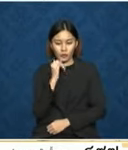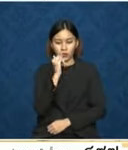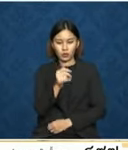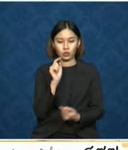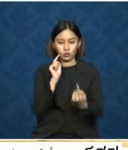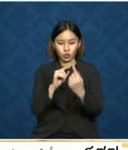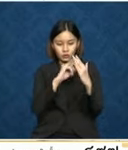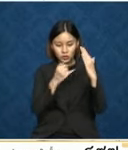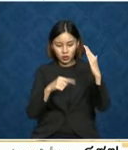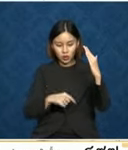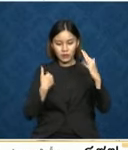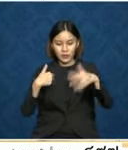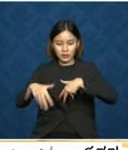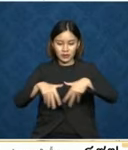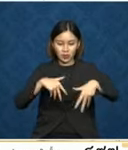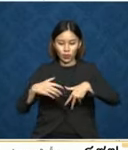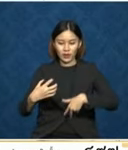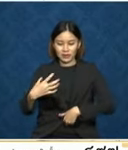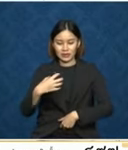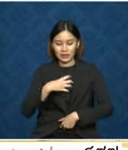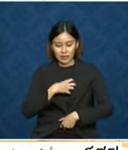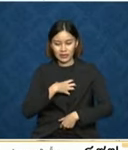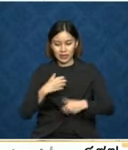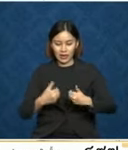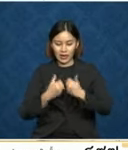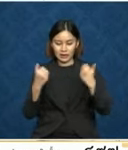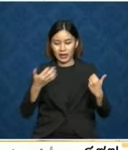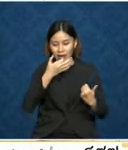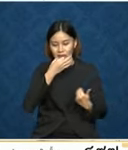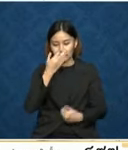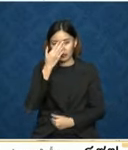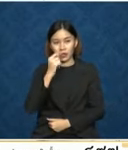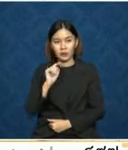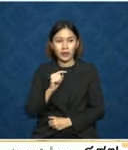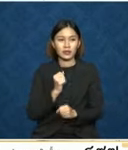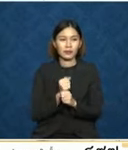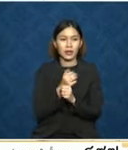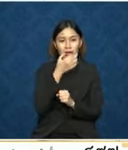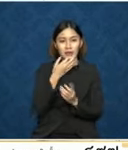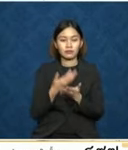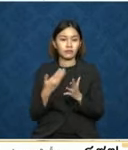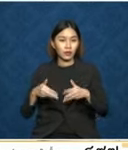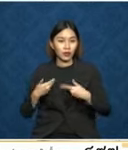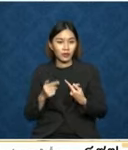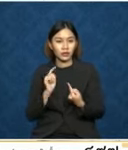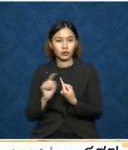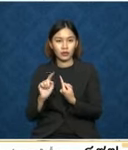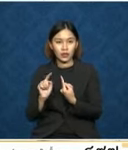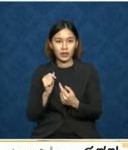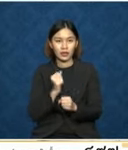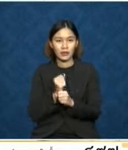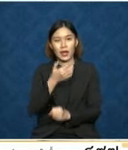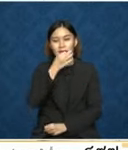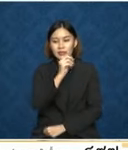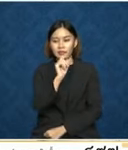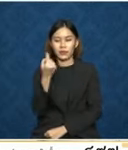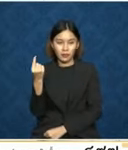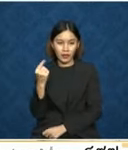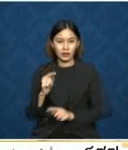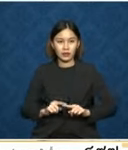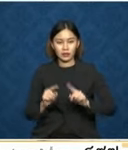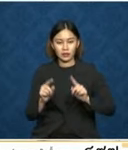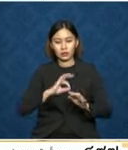อาชีพเพื่อเพิ่มดีมานเพิ่มซัพลายในการที่จะสร้างอาชีพใหม่แต่เป็นห่วงเรื่องเดียวก็คือว่า